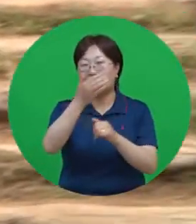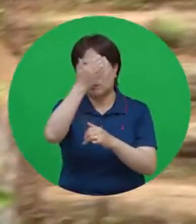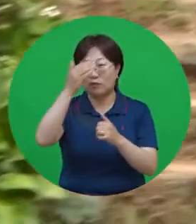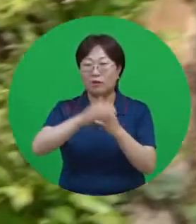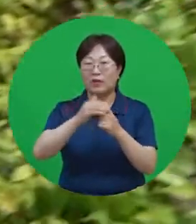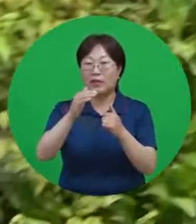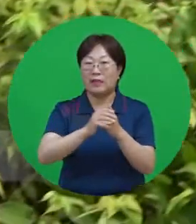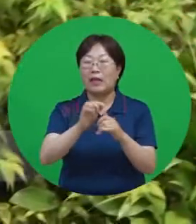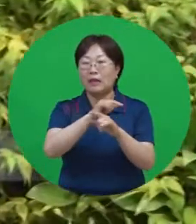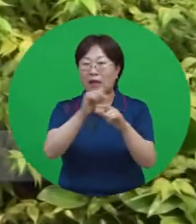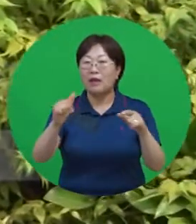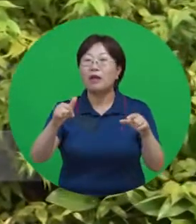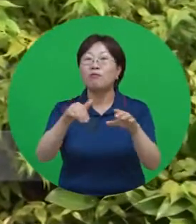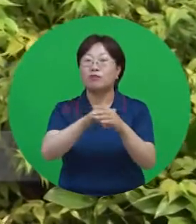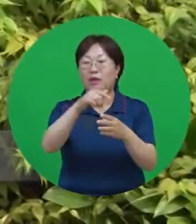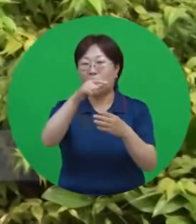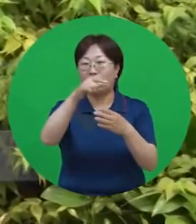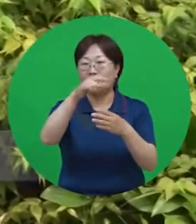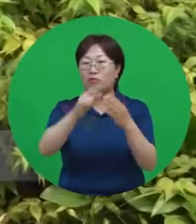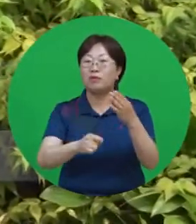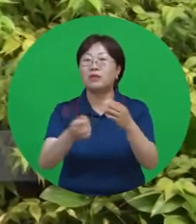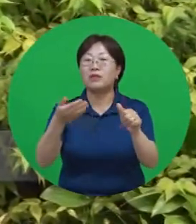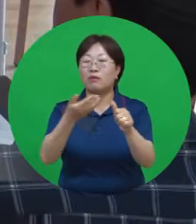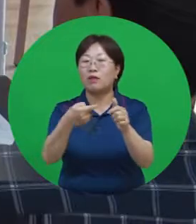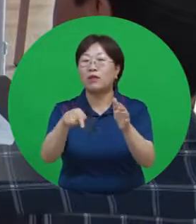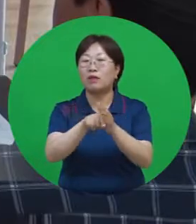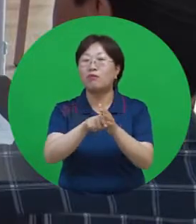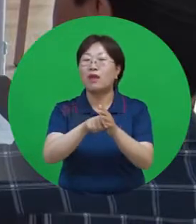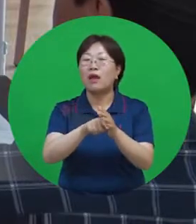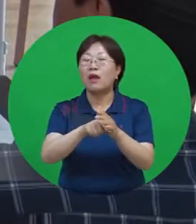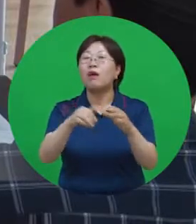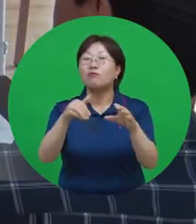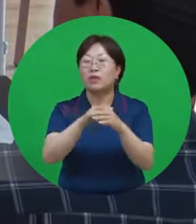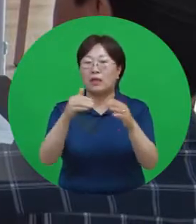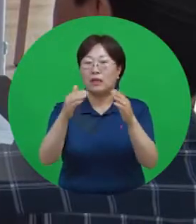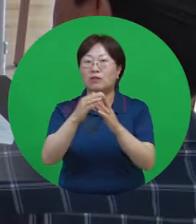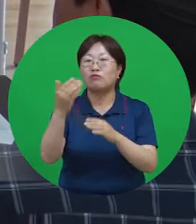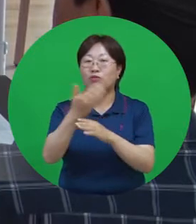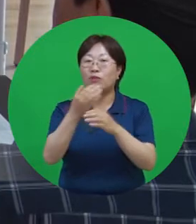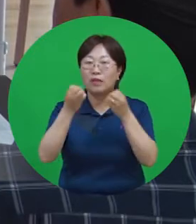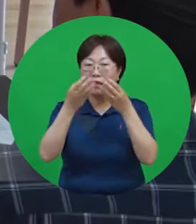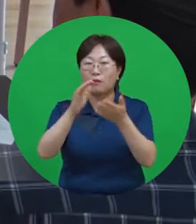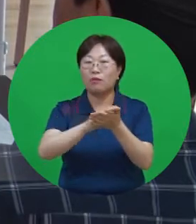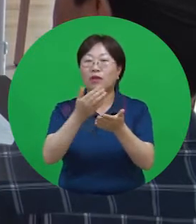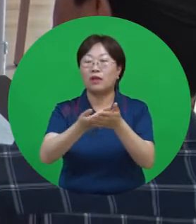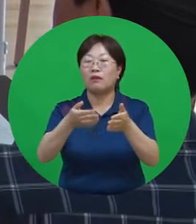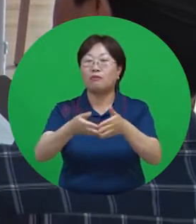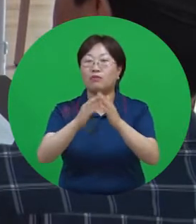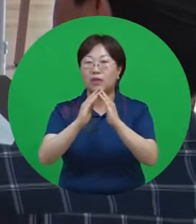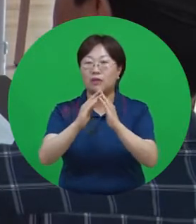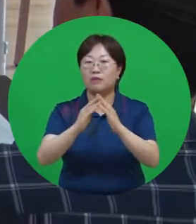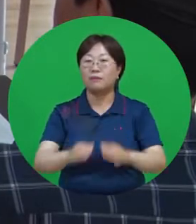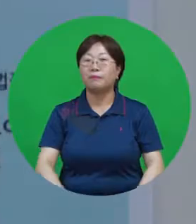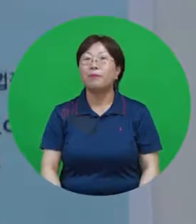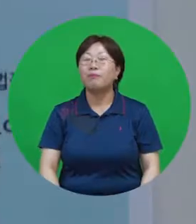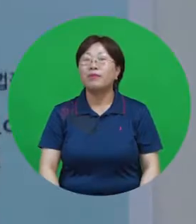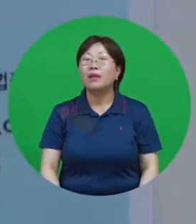주민과 청소년들에게 다양한 문화 프로그램을 제공하기 위한 문화 개집 구로 가 새롭게 단장했습니다